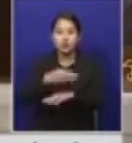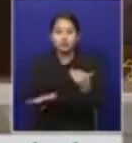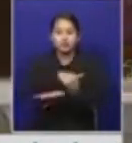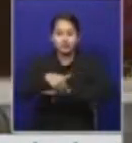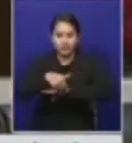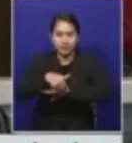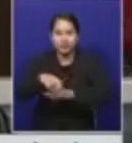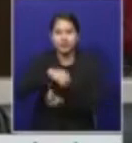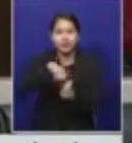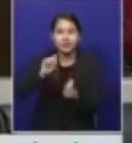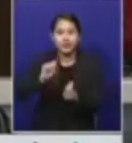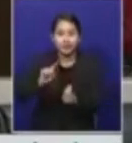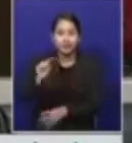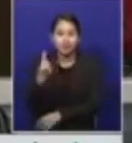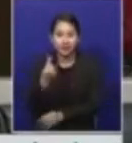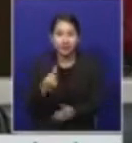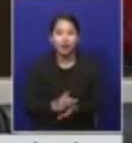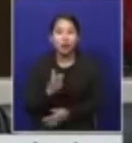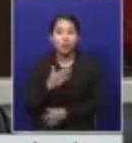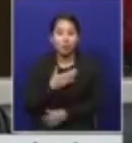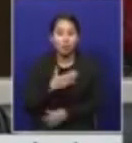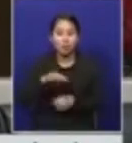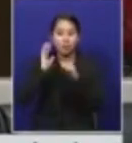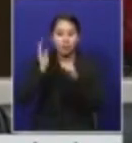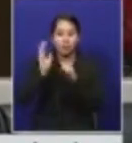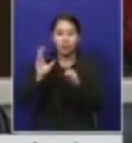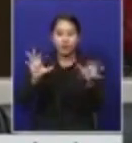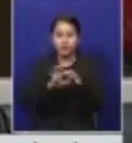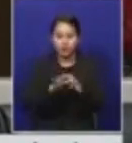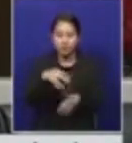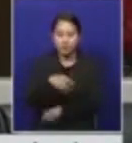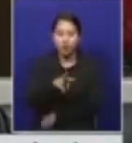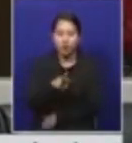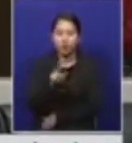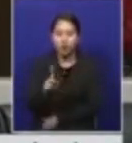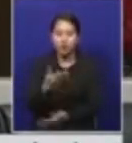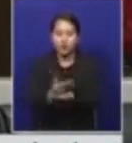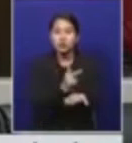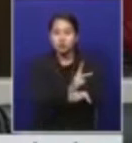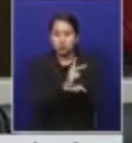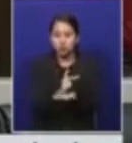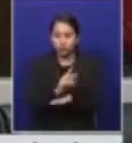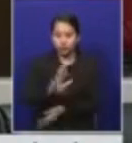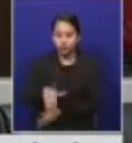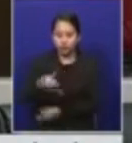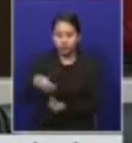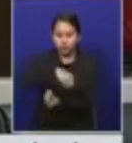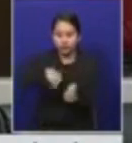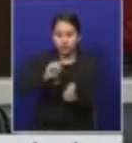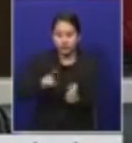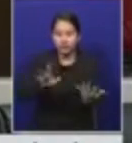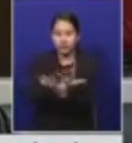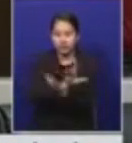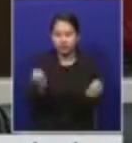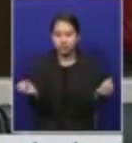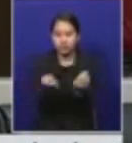พรรคเศรษฐกิจใหม่นะครับผมจะขออภิปรายเรื่องพระราชกำหนดเงินกู้เพื่อฟื้นฟูเศรษฐกิจและสังคมจากผลกระท